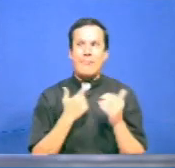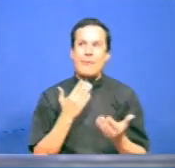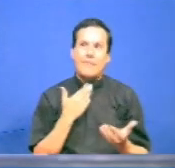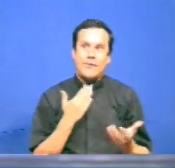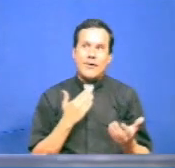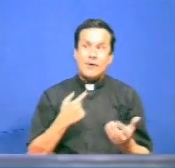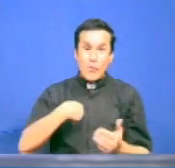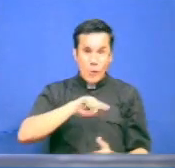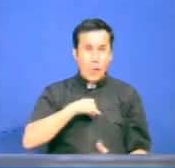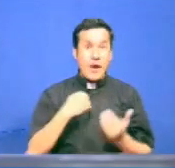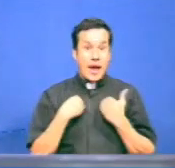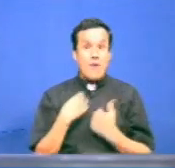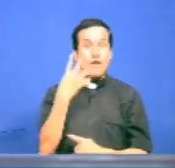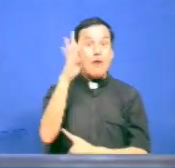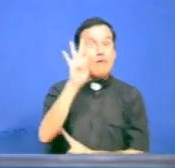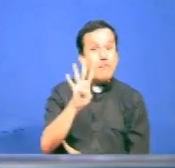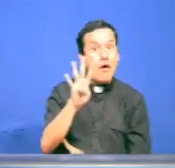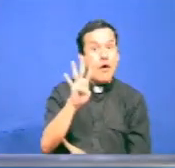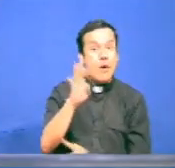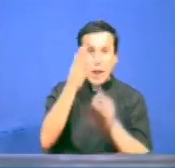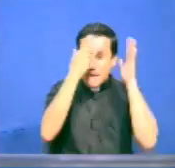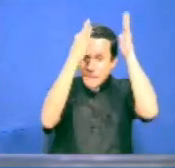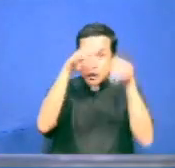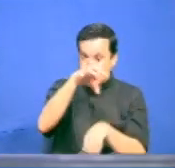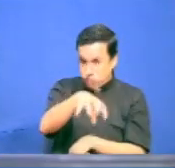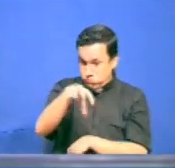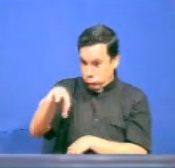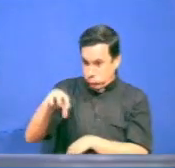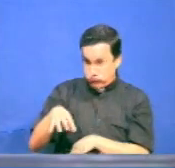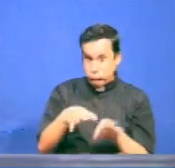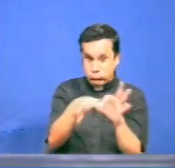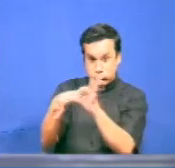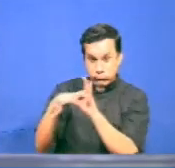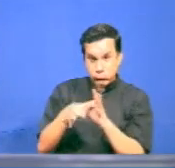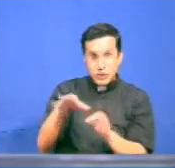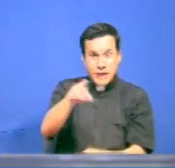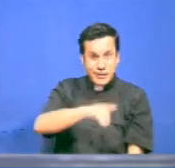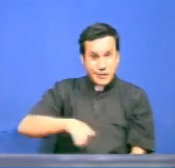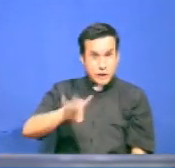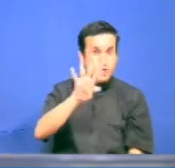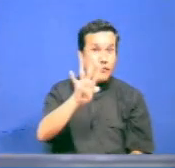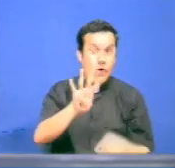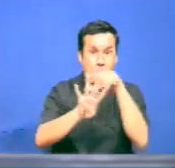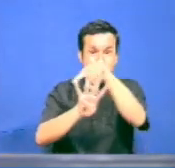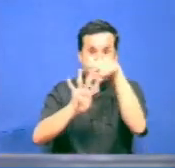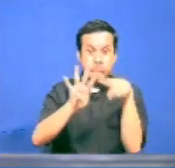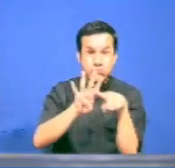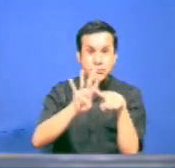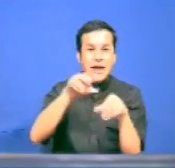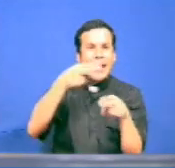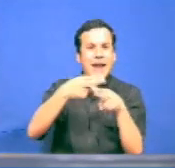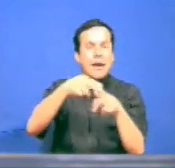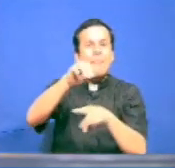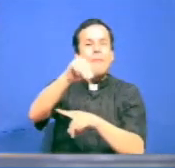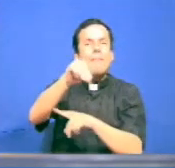are four metropolitans. These are sections or areas that the bishops reside.